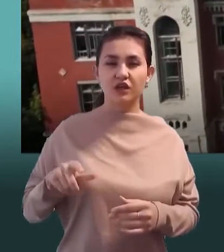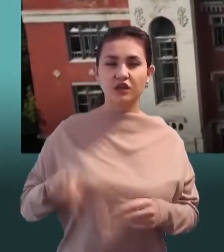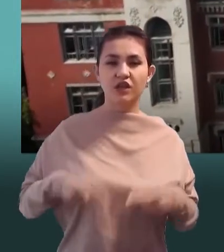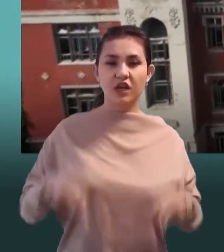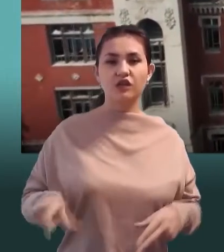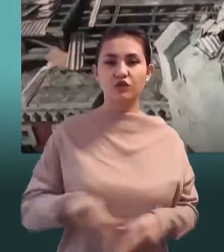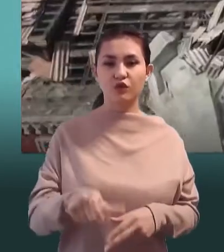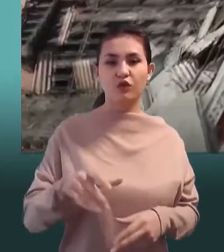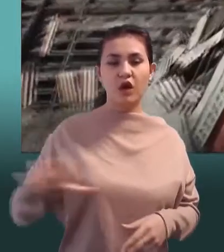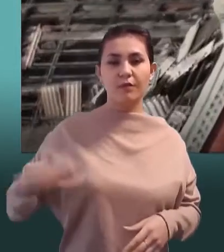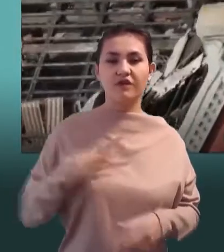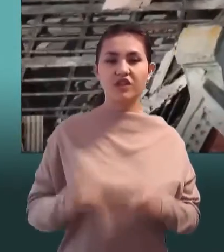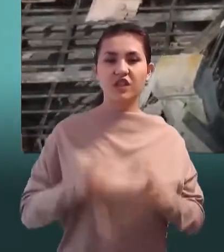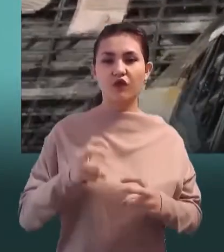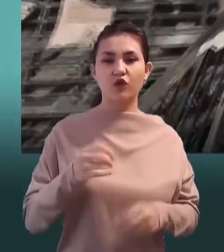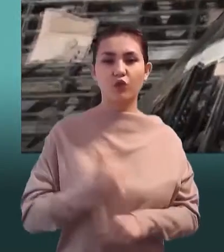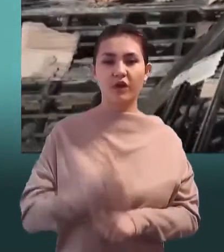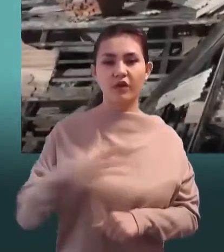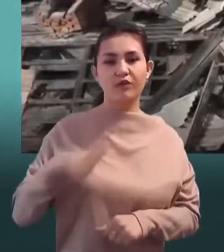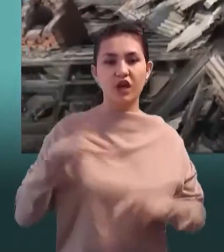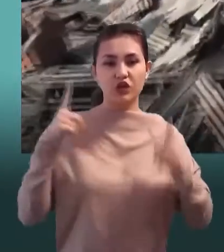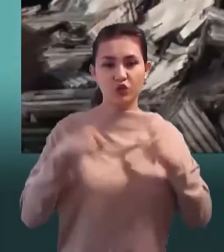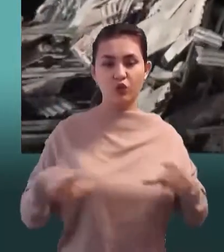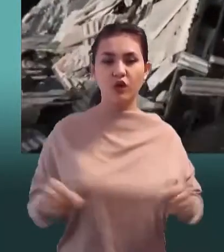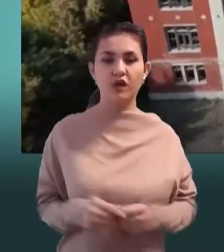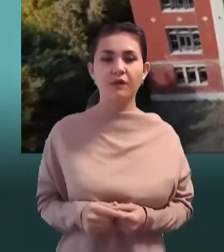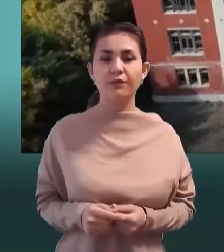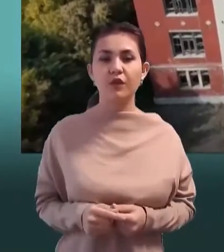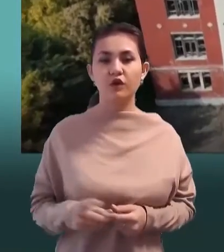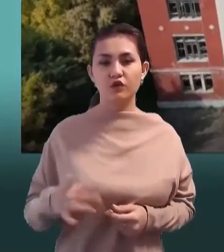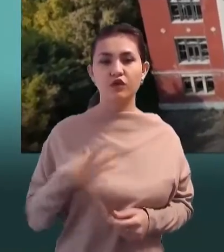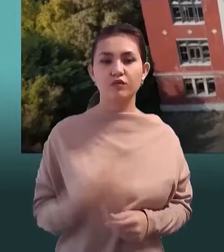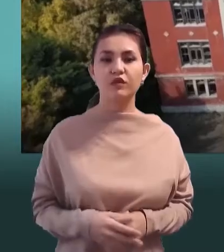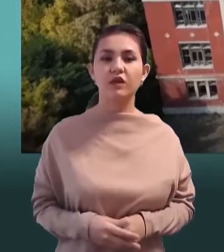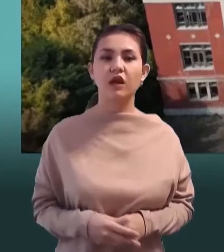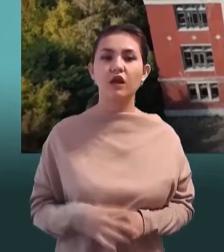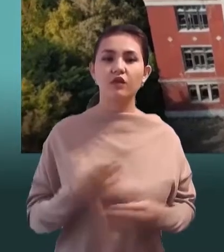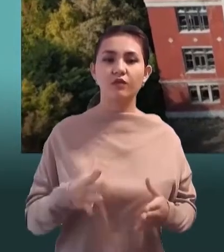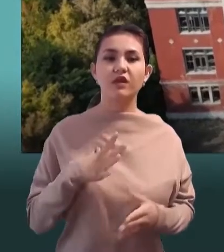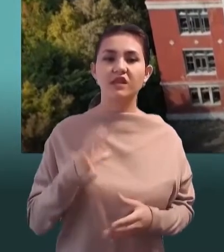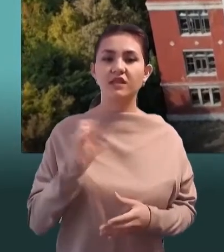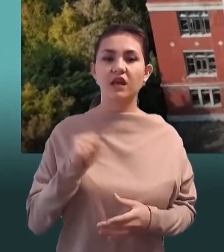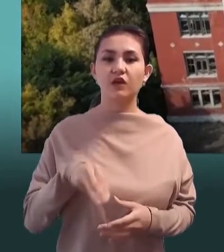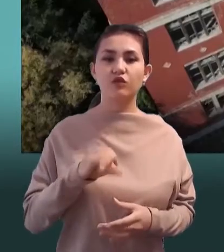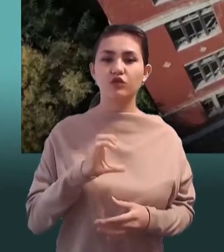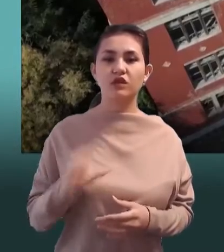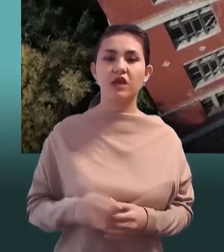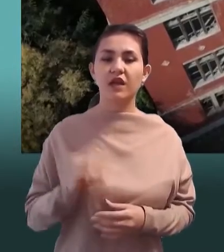бывшее заводоуправление, до этого это была школа, тоже содова, но она имела статус природа, не